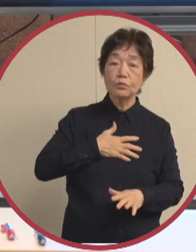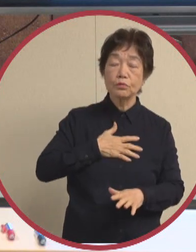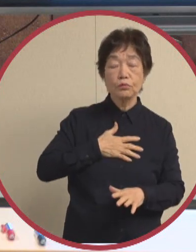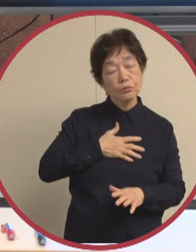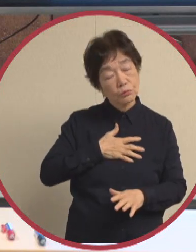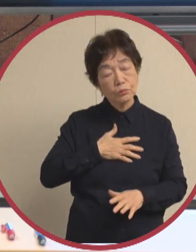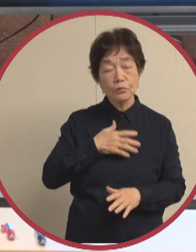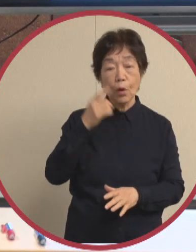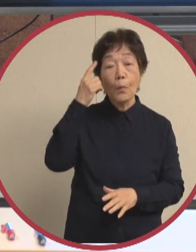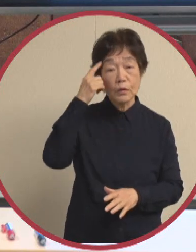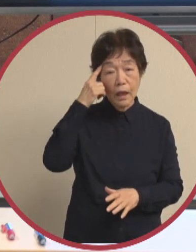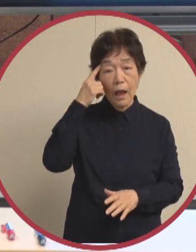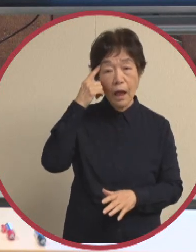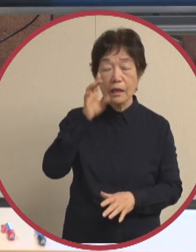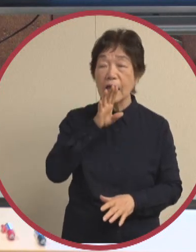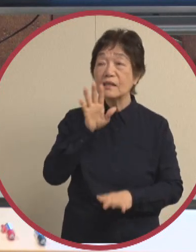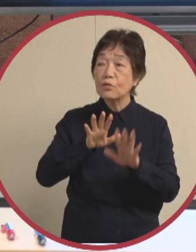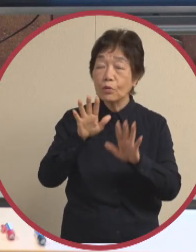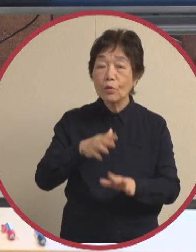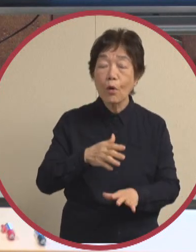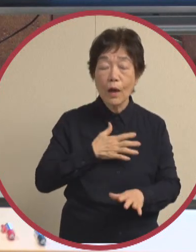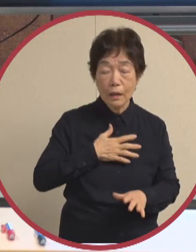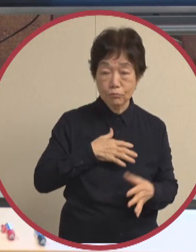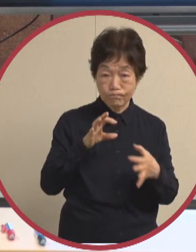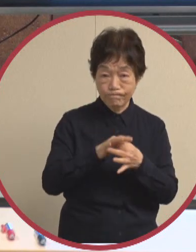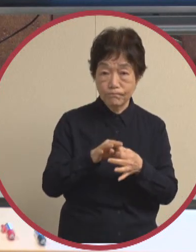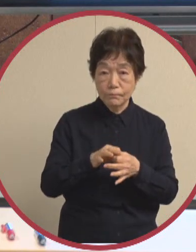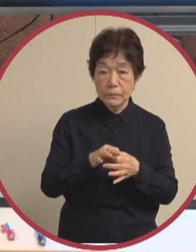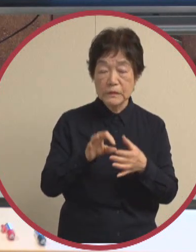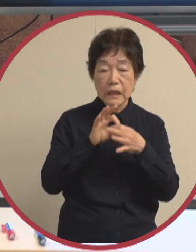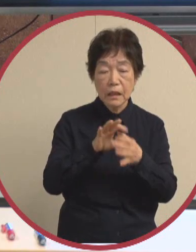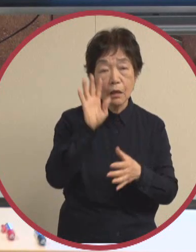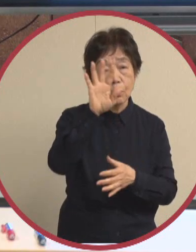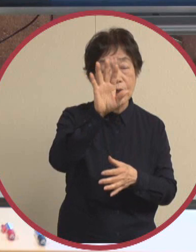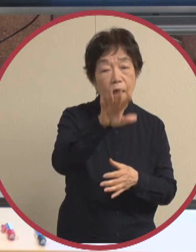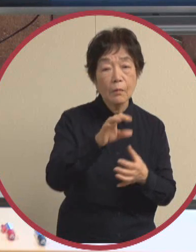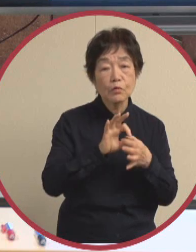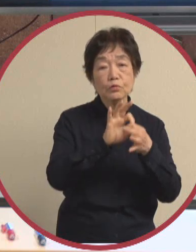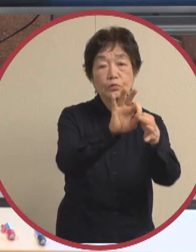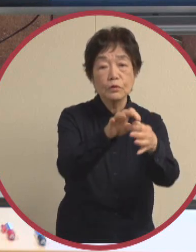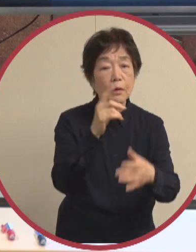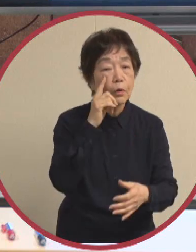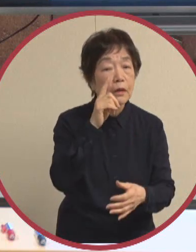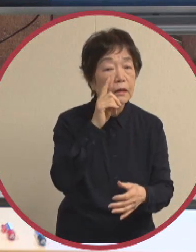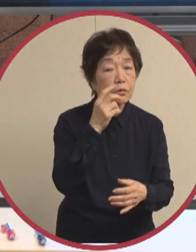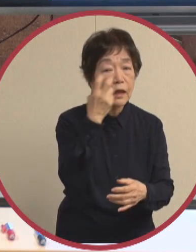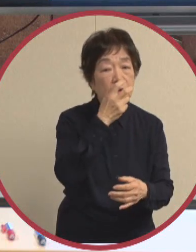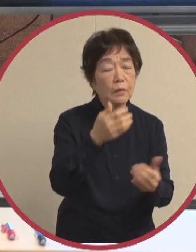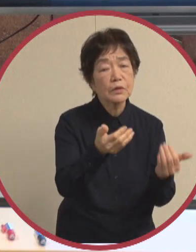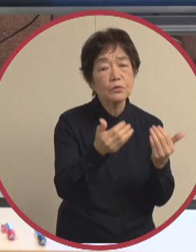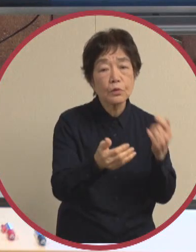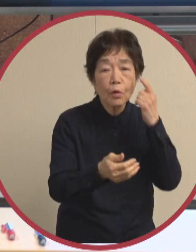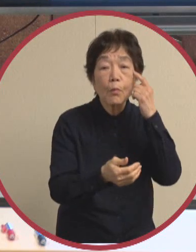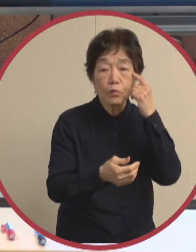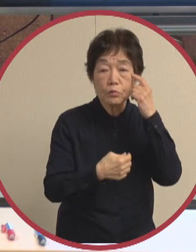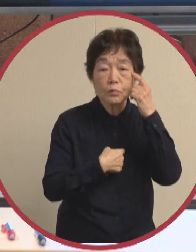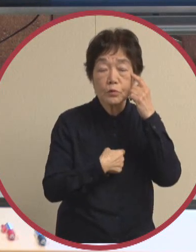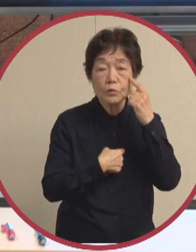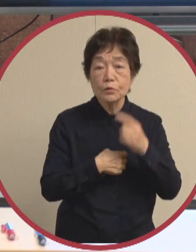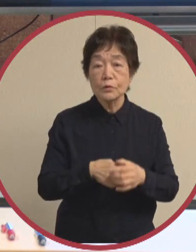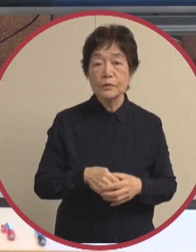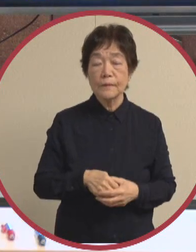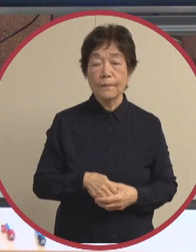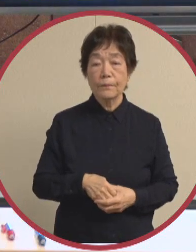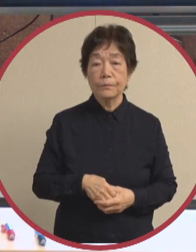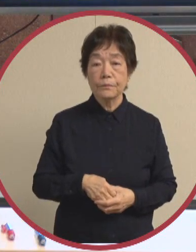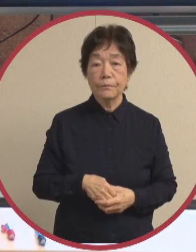じて、あの今もやってますけれども、その継続的なモニタリングっていうのがすごく有効なのではないかなというふうに思いました。なの